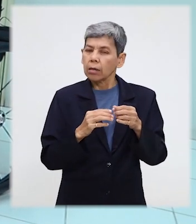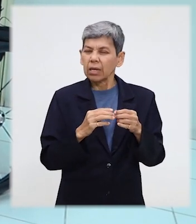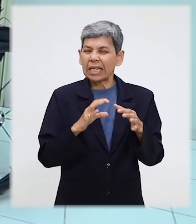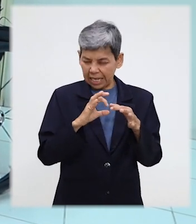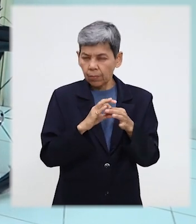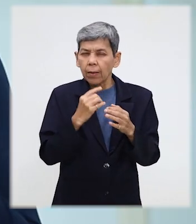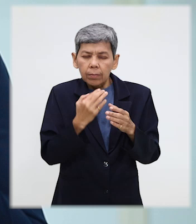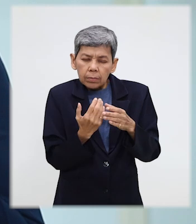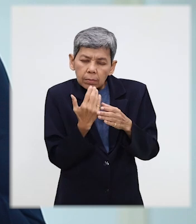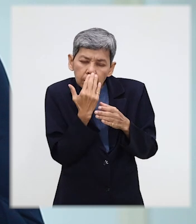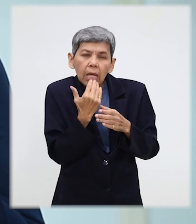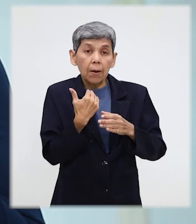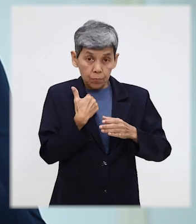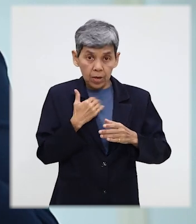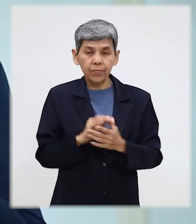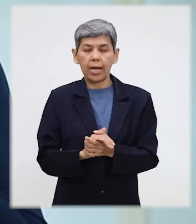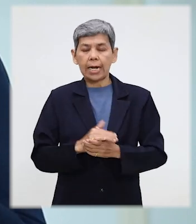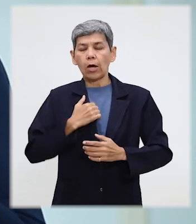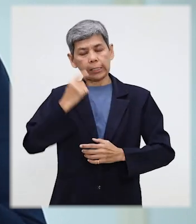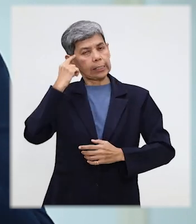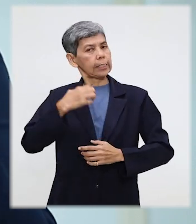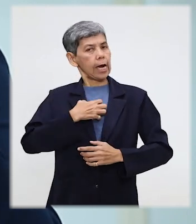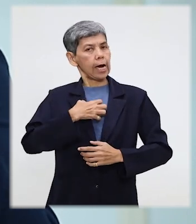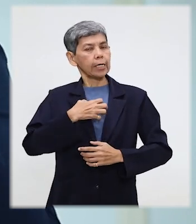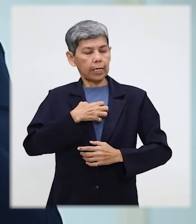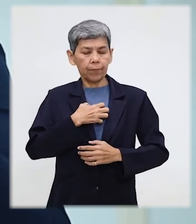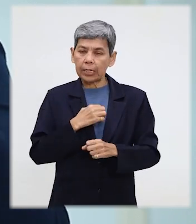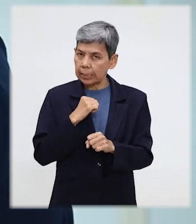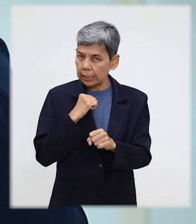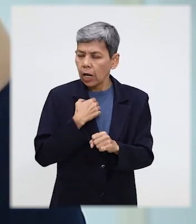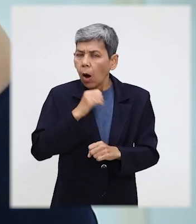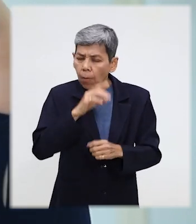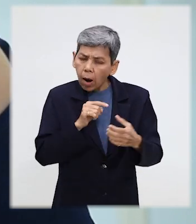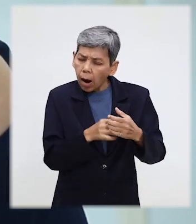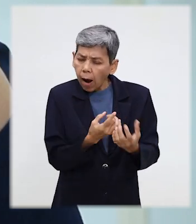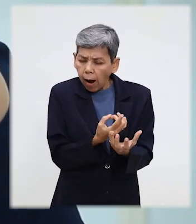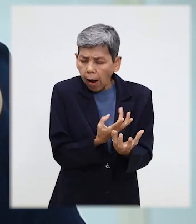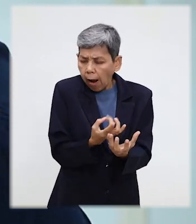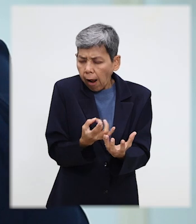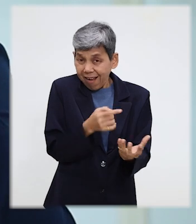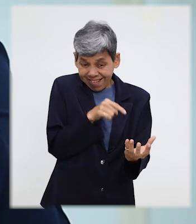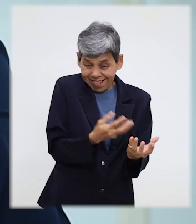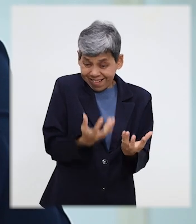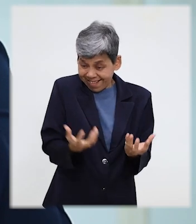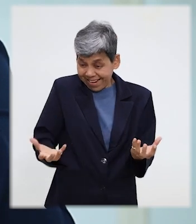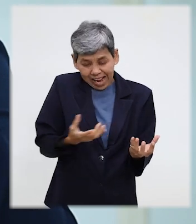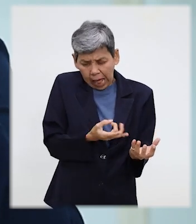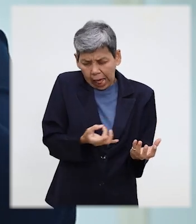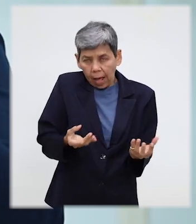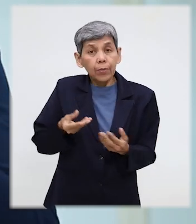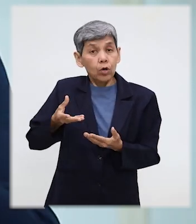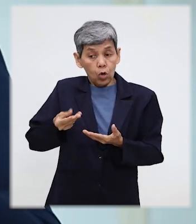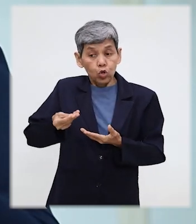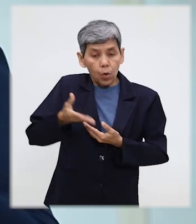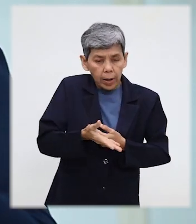ล์ของกลิ่นเพราะฉะนั้นทางผู้บุกคลากรทางการเห็นตรงเนี้ยค่ะเขาก็สามารถที่จะบอกลักษณะเด่นๆของท